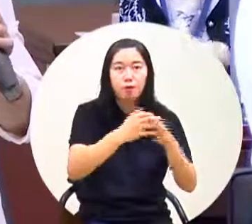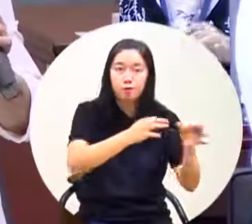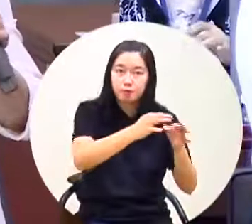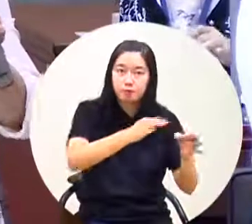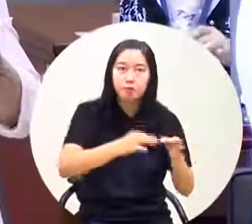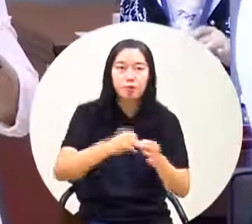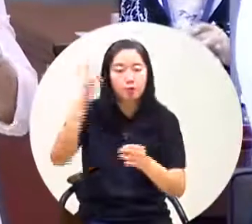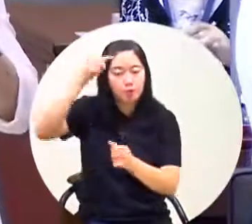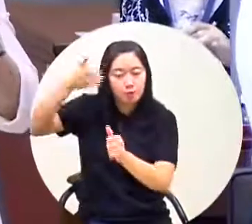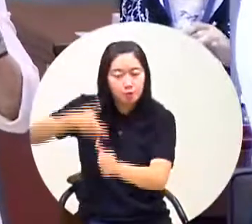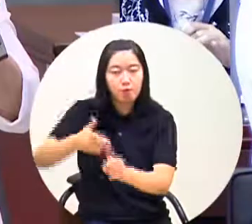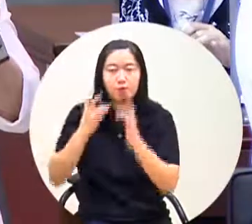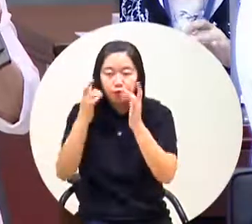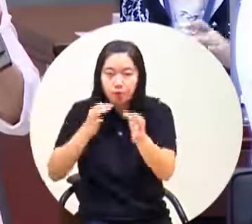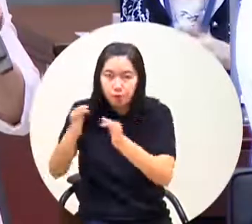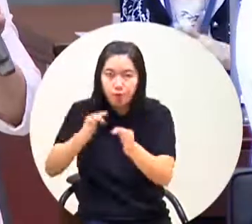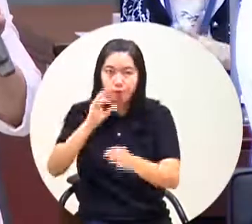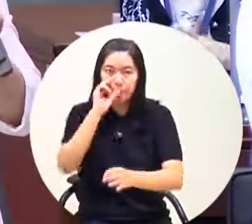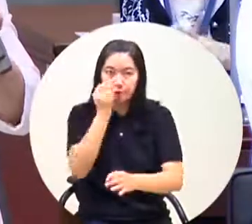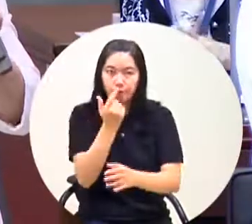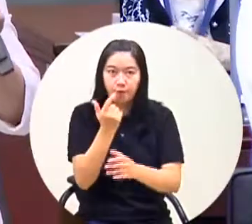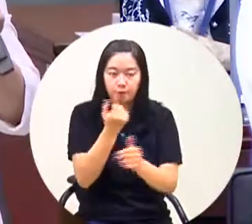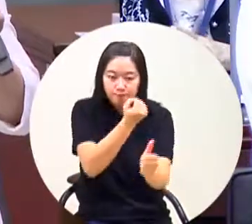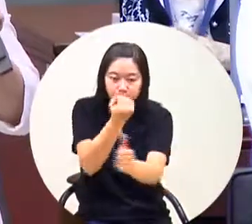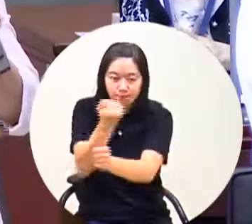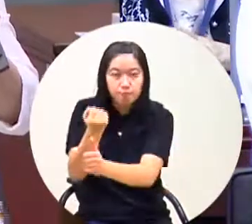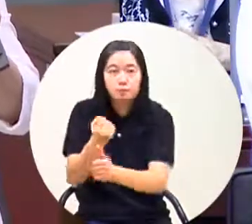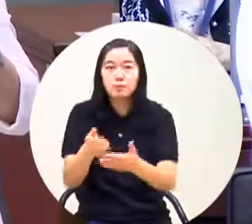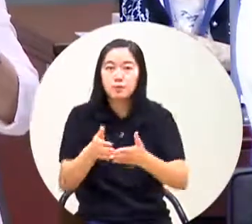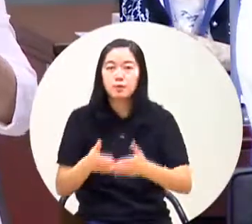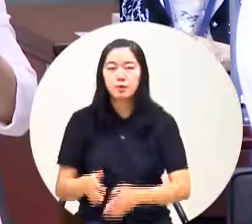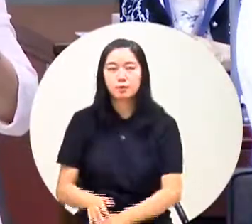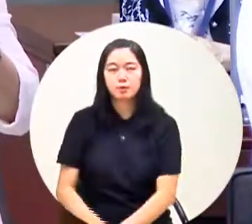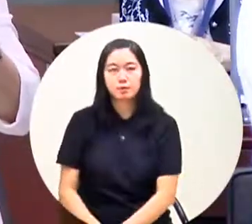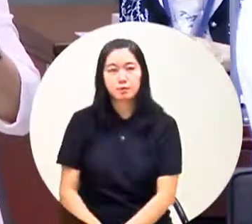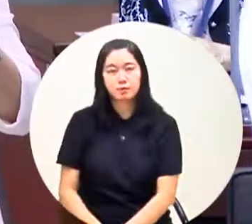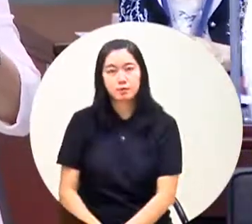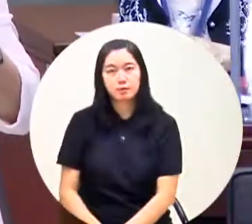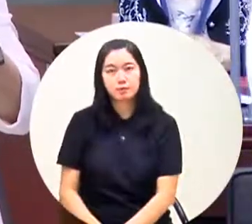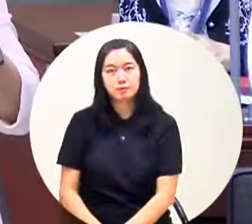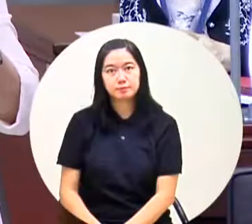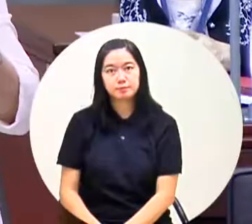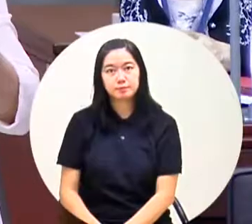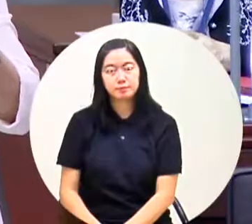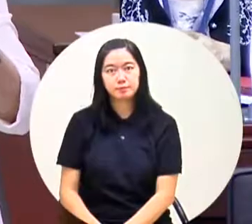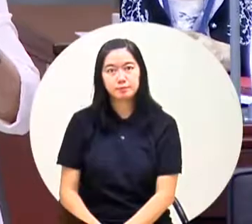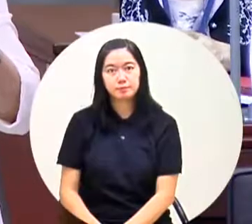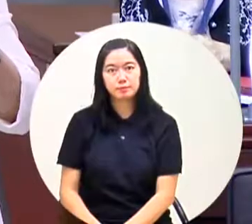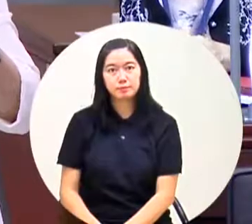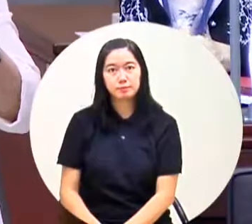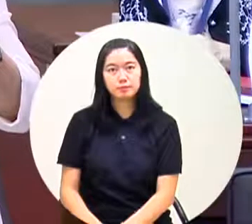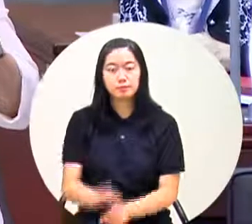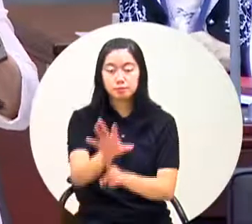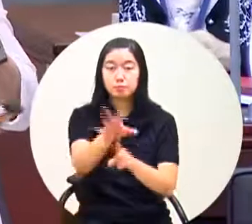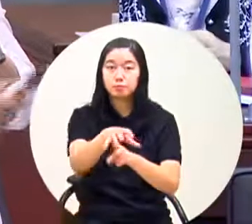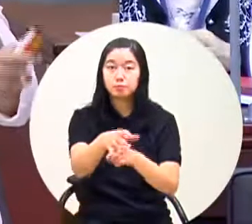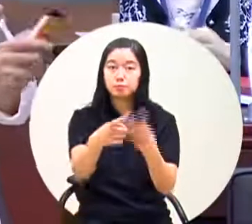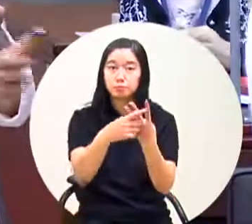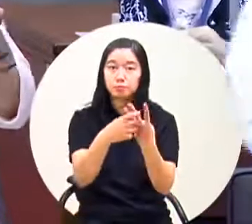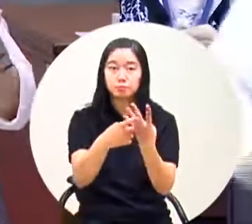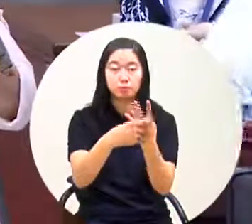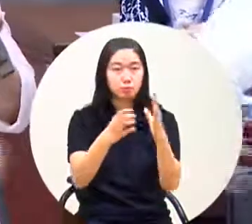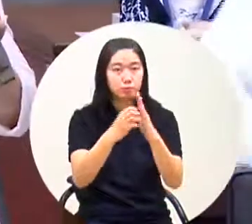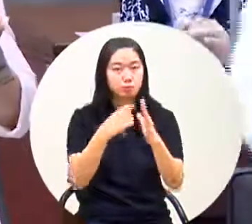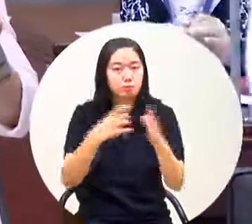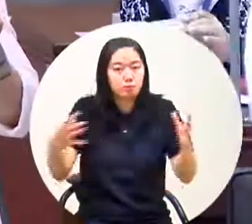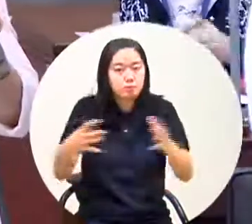该要特别去把关这个食品的卫生健康，这样好不好？ 好， 你 插嘴。农业局这个部分就问。 可以啦，麻烦哦，我们